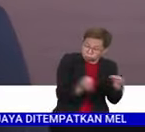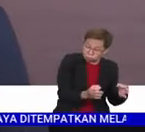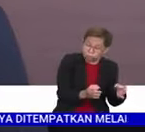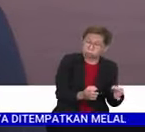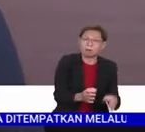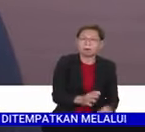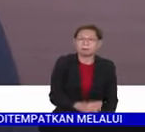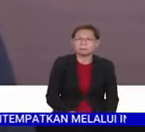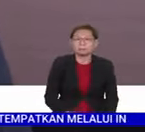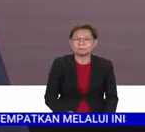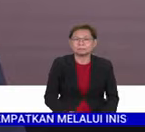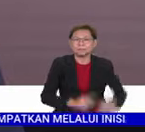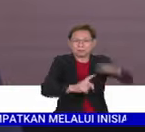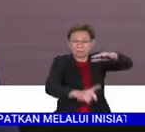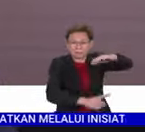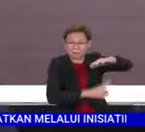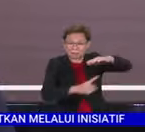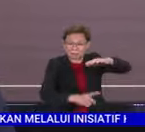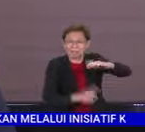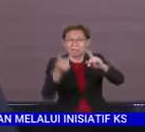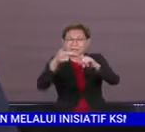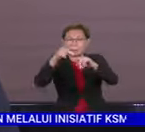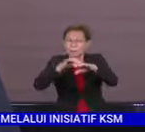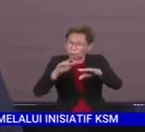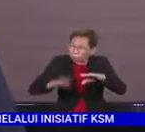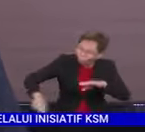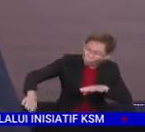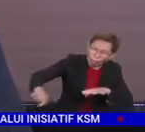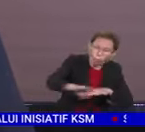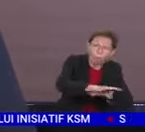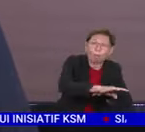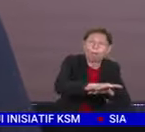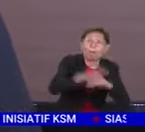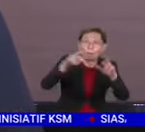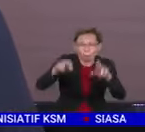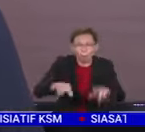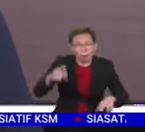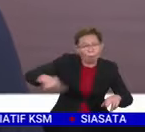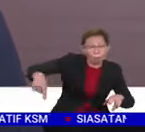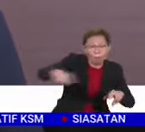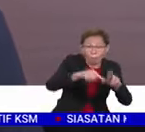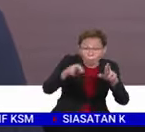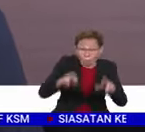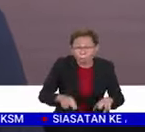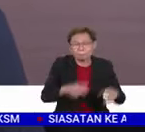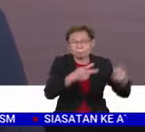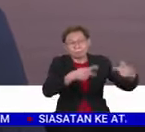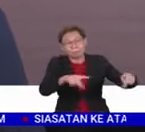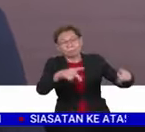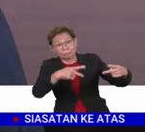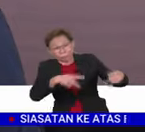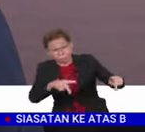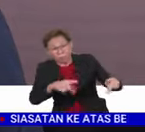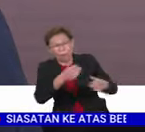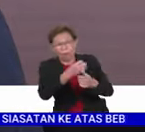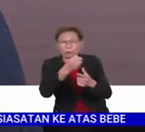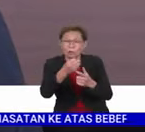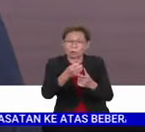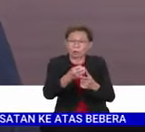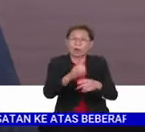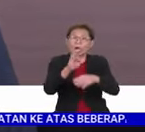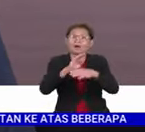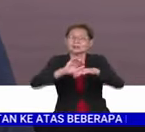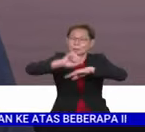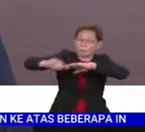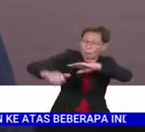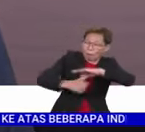dasar kecaknaan kepada rakyat dan peniaga kecil di mana premis termasuk di bawah